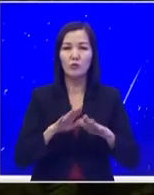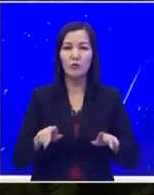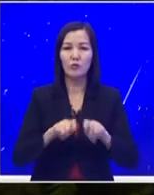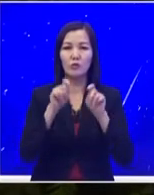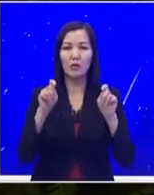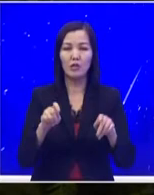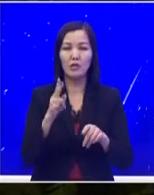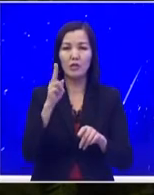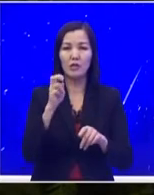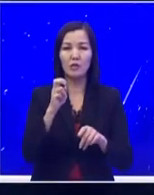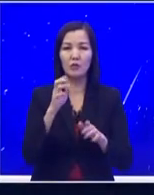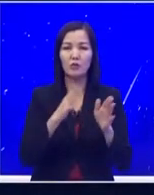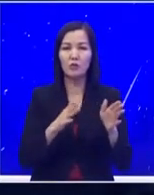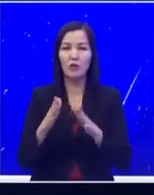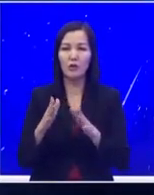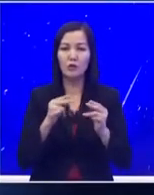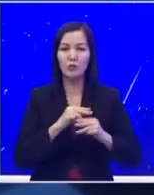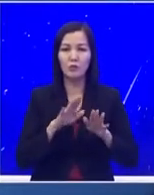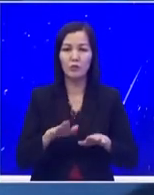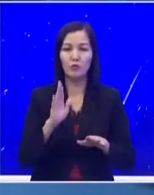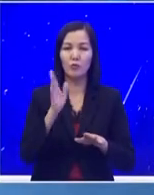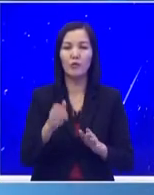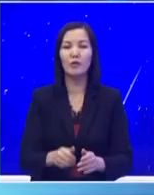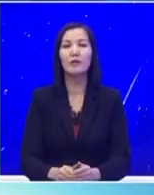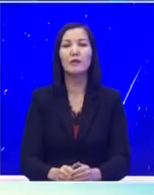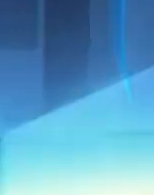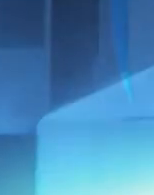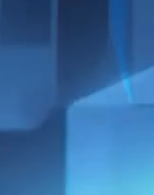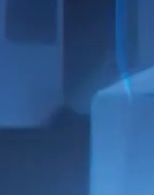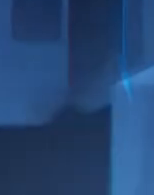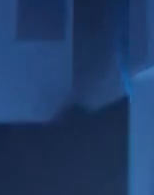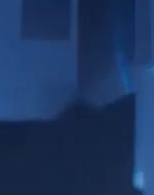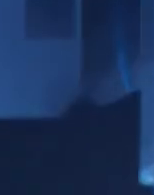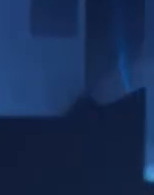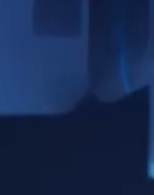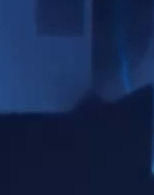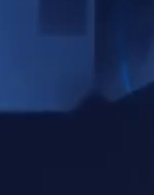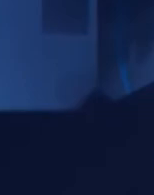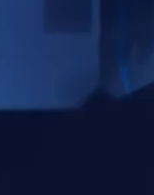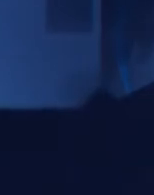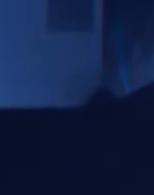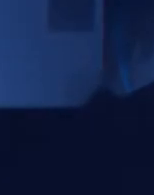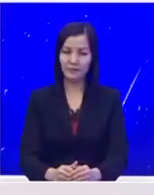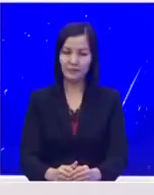құрылады. Оның 200-і тұрақты жұмыс орны болады. Жазира Исаева, Жасұлан Шынкенже, Жетісу телеарнасы.